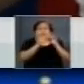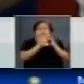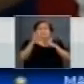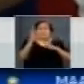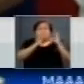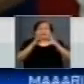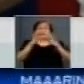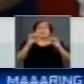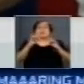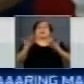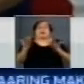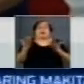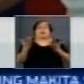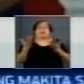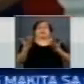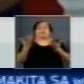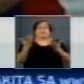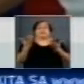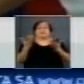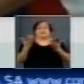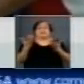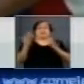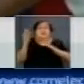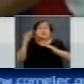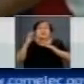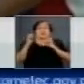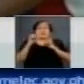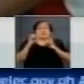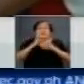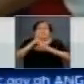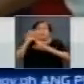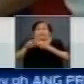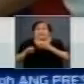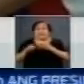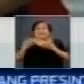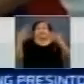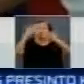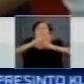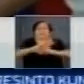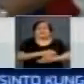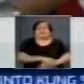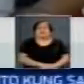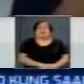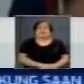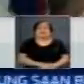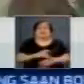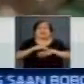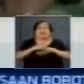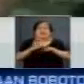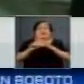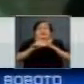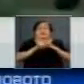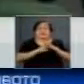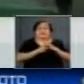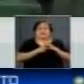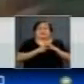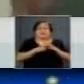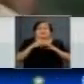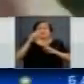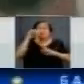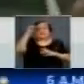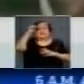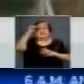problema? So far naman wala. Oo. Sana wala hanggang sa matapos mamayang gabi. Maaga silang nagsimula rito,